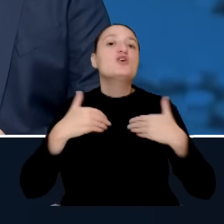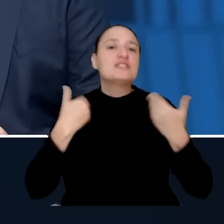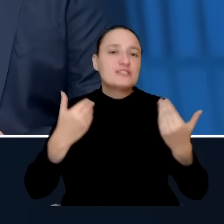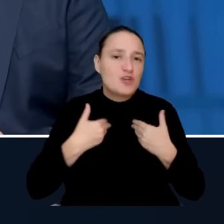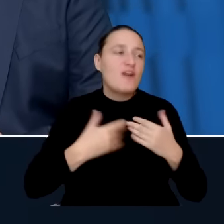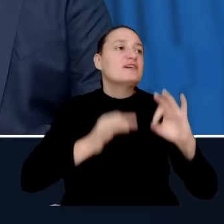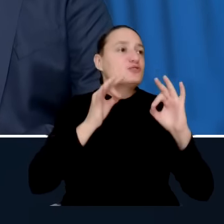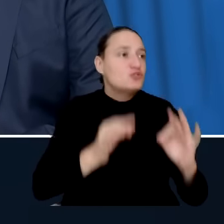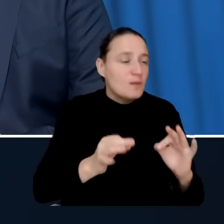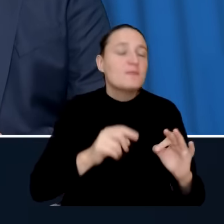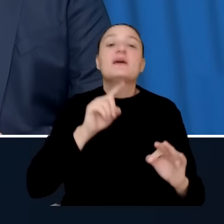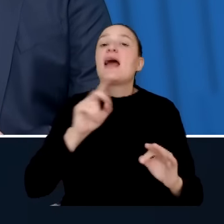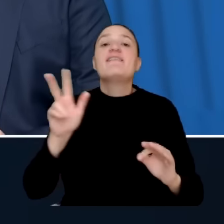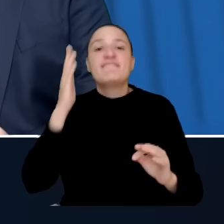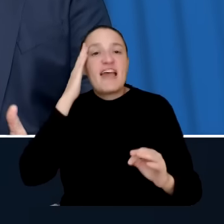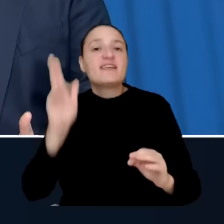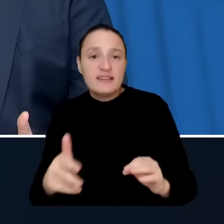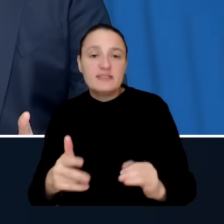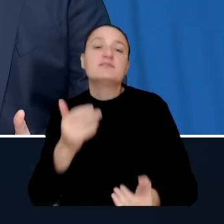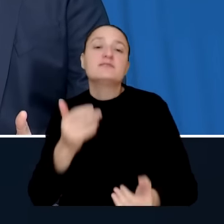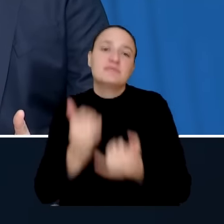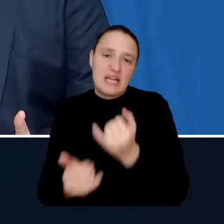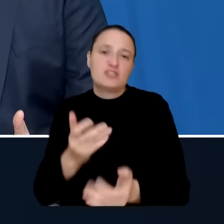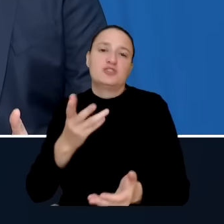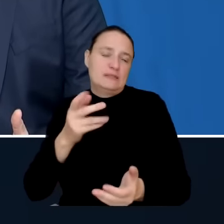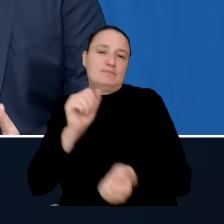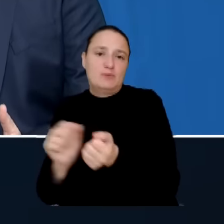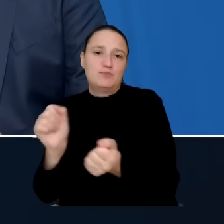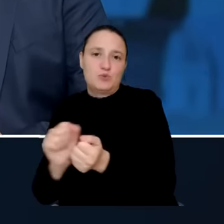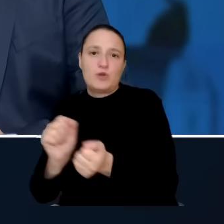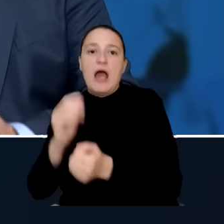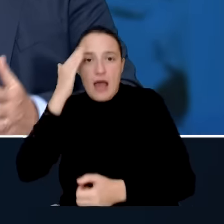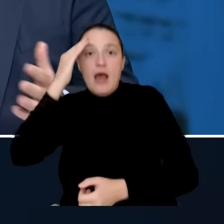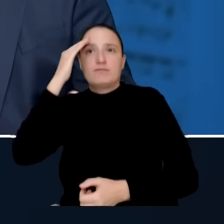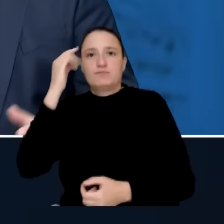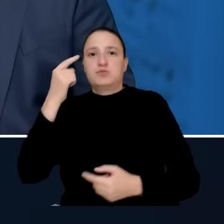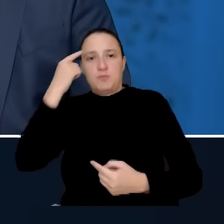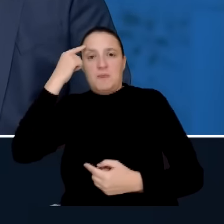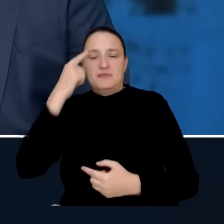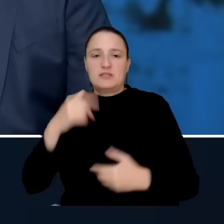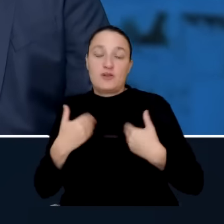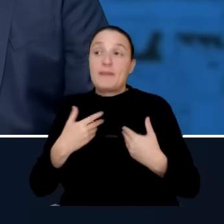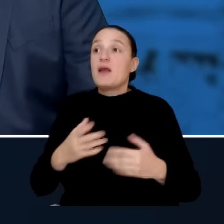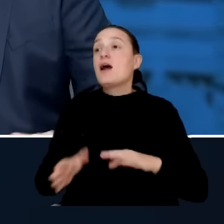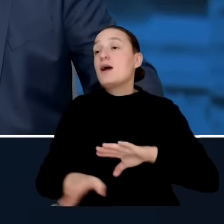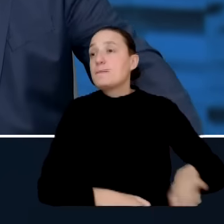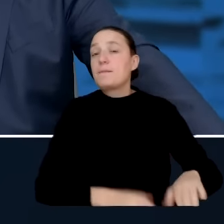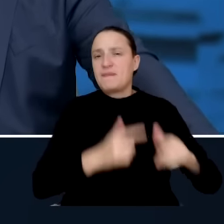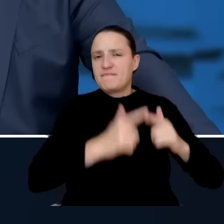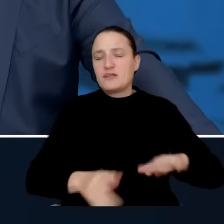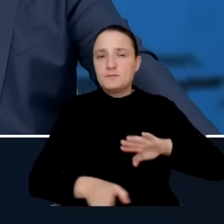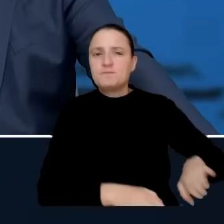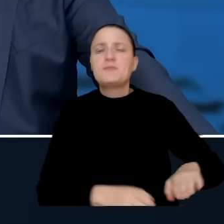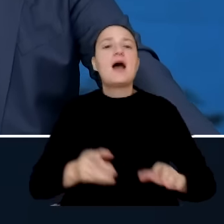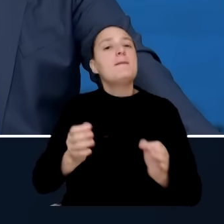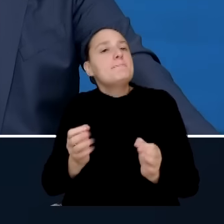zepsujesz i tak dalej i tak dalej no wiele planów jest dotyczących tej służby zdrowia wiele planów też było ale spróbujemy podejść do tego